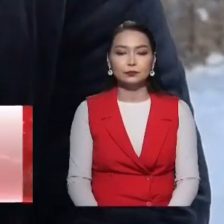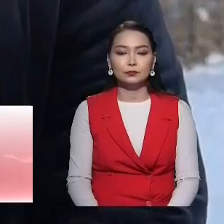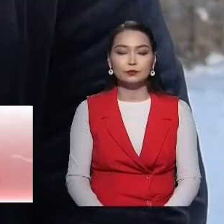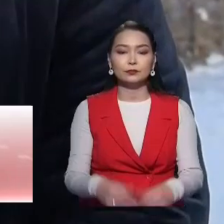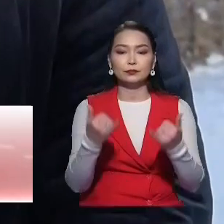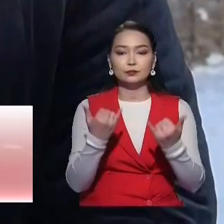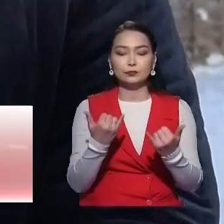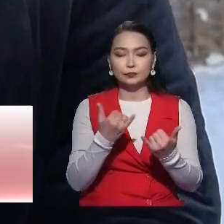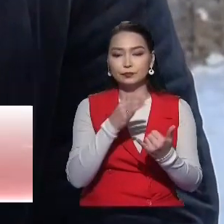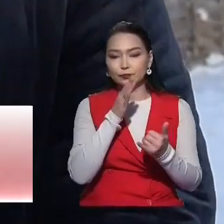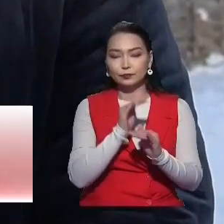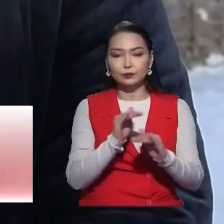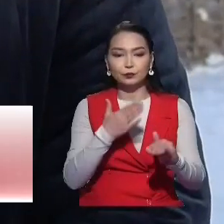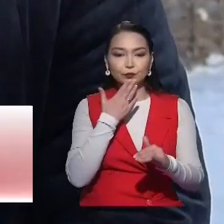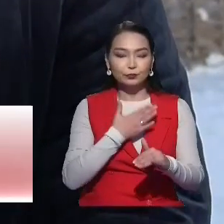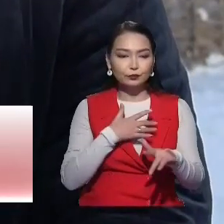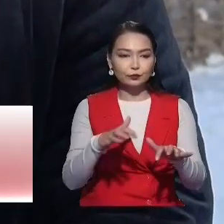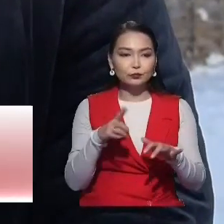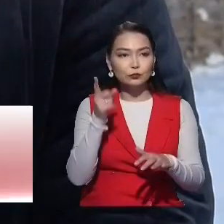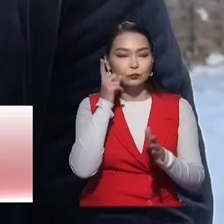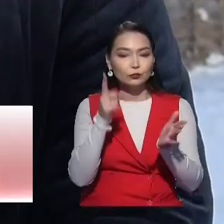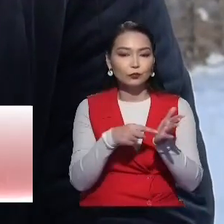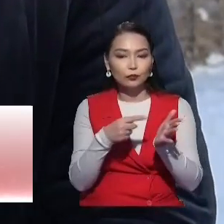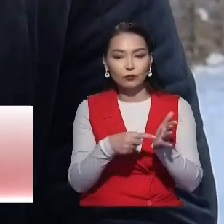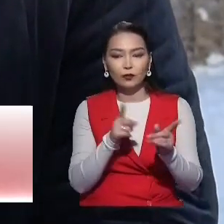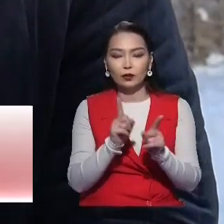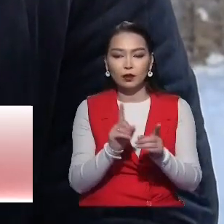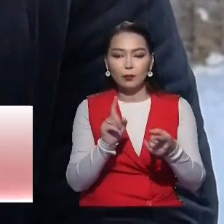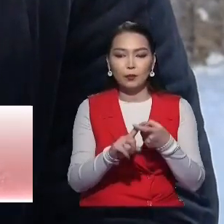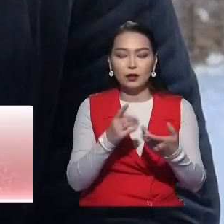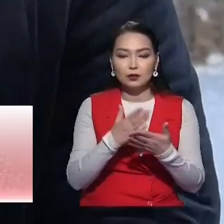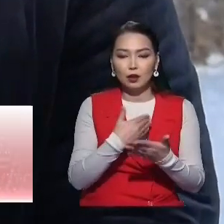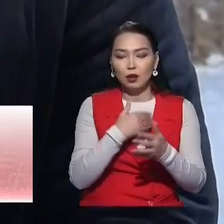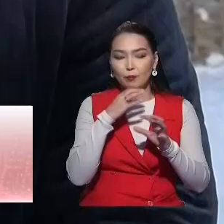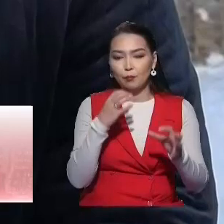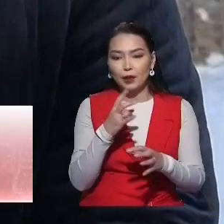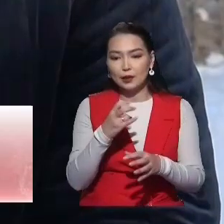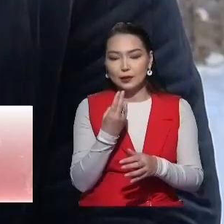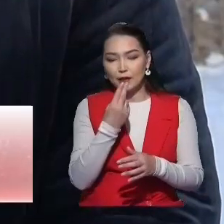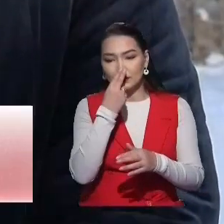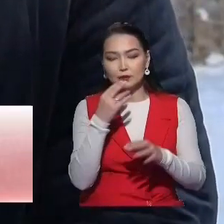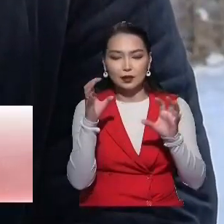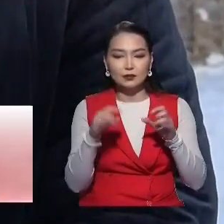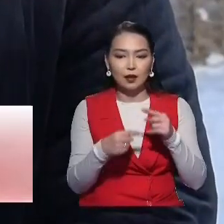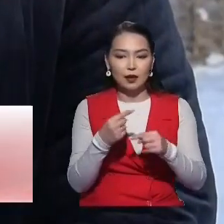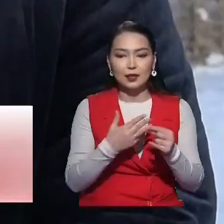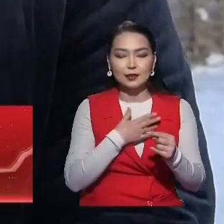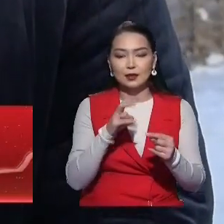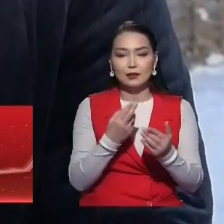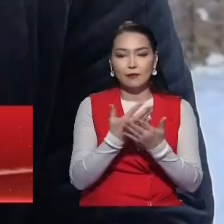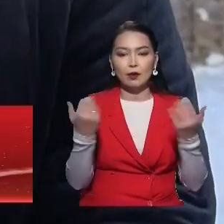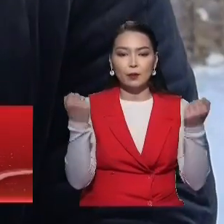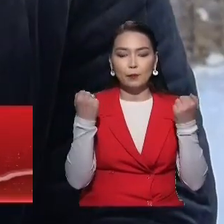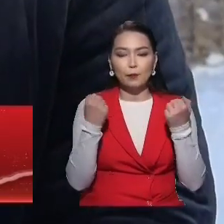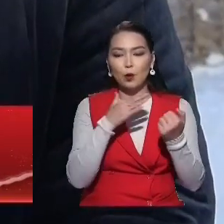Сейчас, как вы знаете, дети любят компьютеры, смартфоны и телефоны, но мы хотим сохранить наши национальные традиции. Наши национальные виды спорта вносят